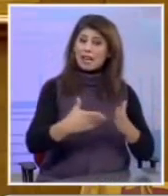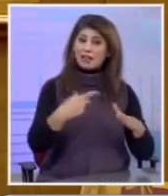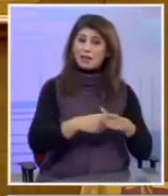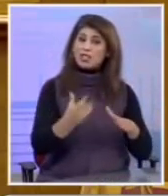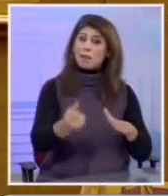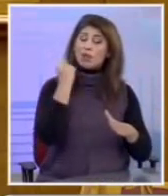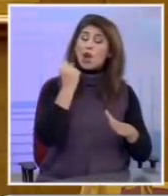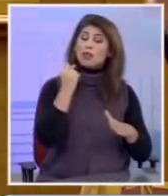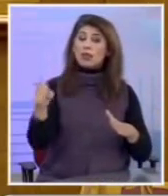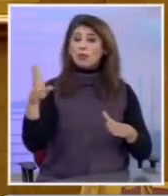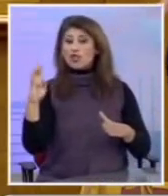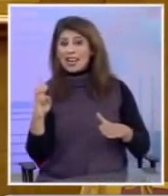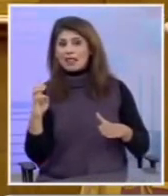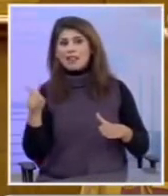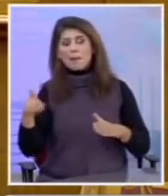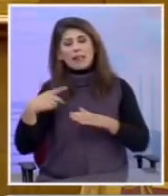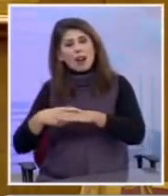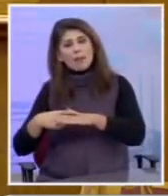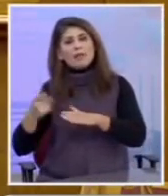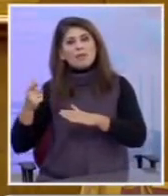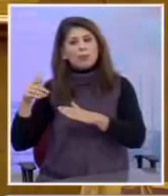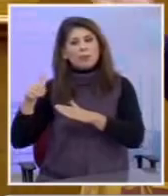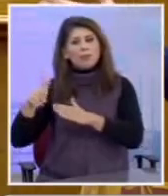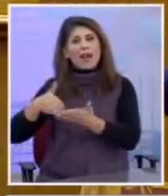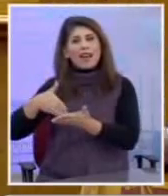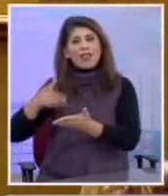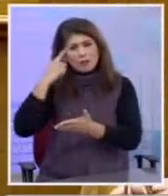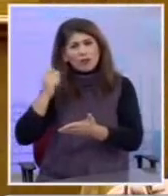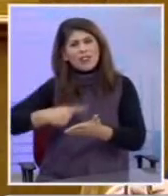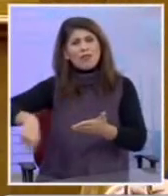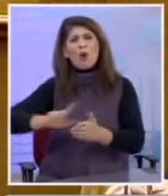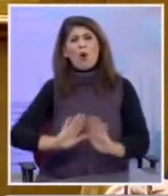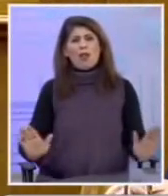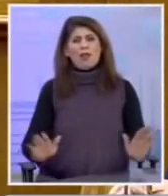είναι πιο σημαντικό από το 40 σε μια τράπεζα που πάει σε καθάριση. Αυτό το καταλαβαίνουν όλοι.